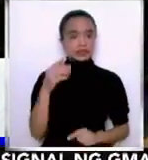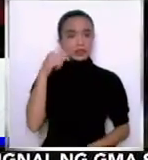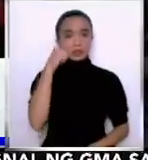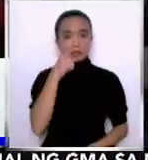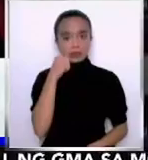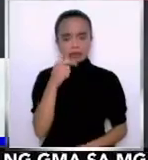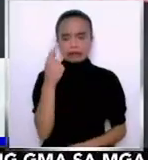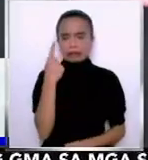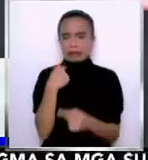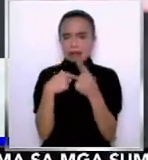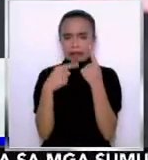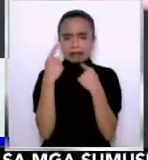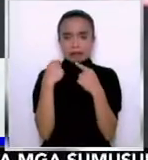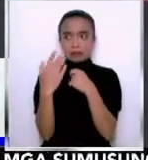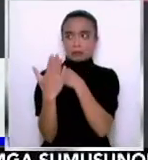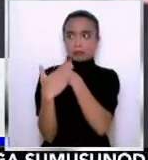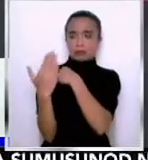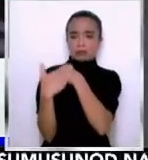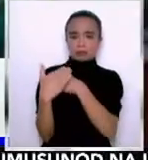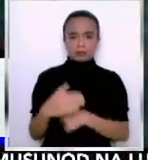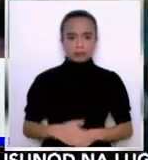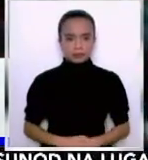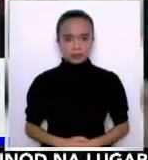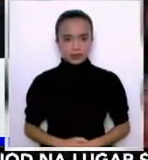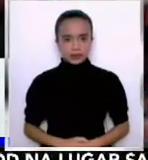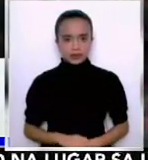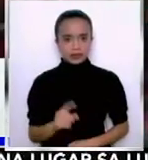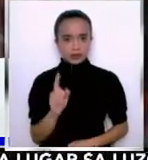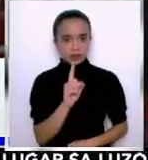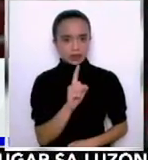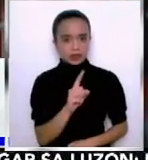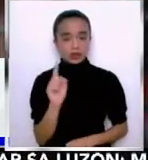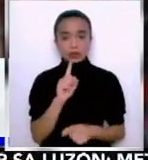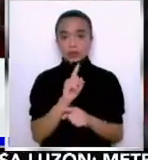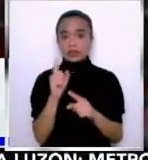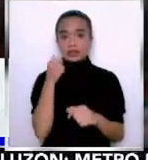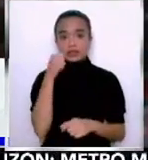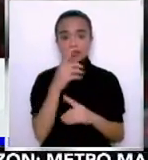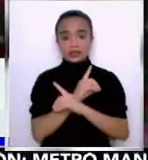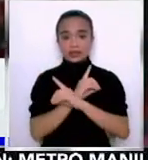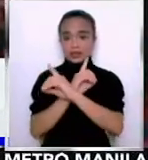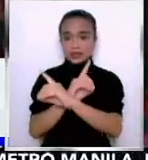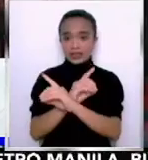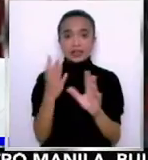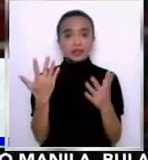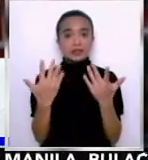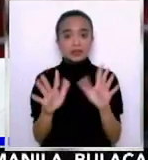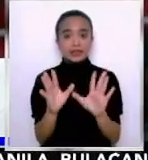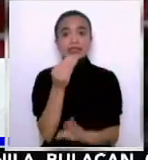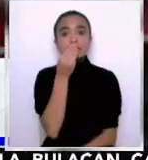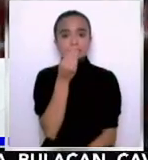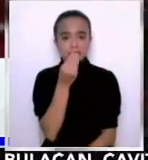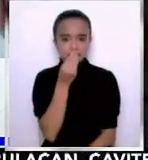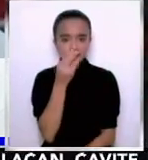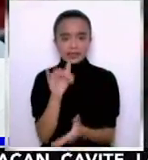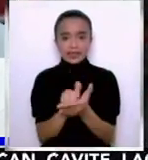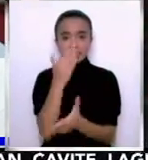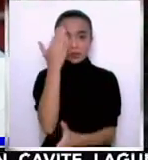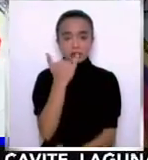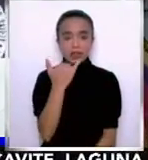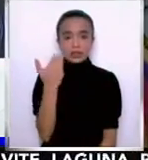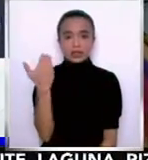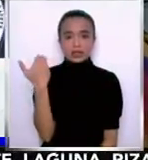ng masita. ID na lang, kahit anong ID po. Depensa ng babae, katatapos lang niyang kumain kaya hindi pa siya nakamask